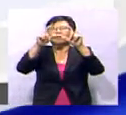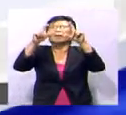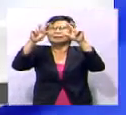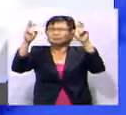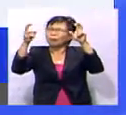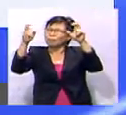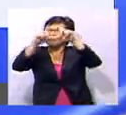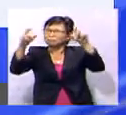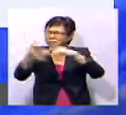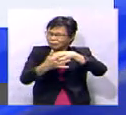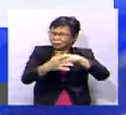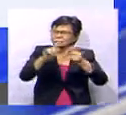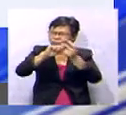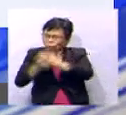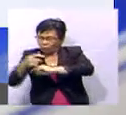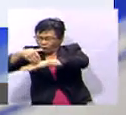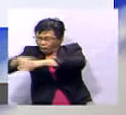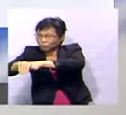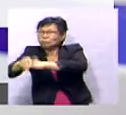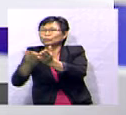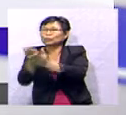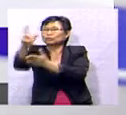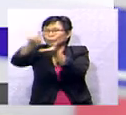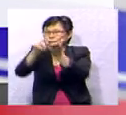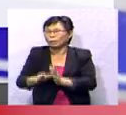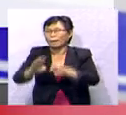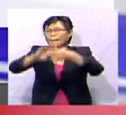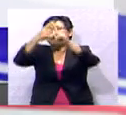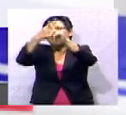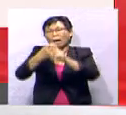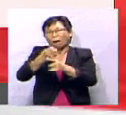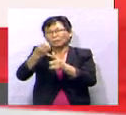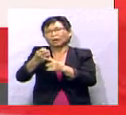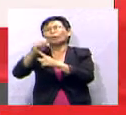teknikal. Terjemahan itu kemudiannya dihantar terus kepada media berbahasa Cina